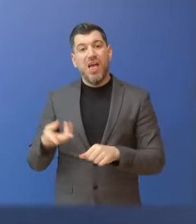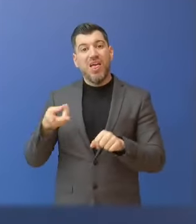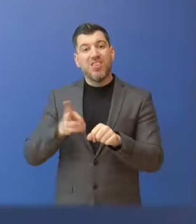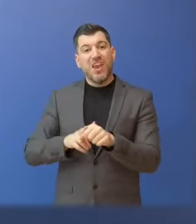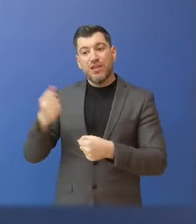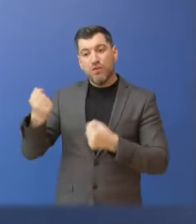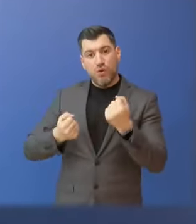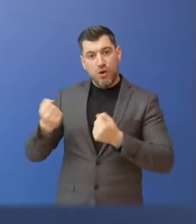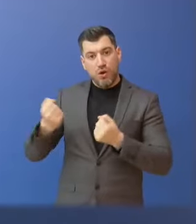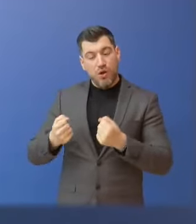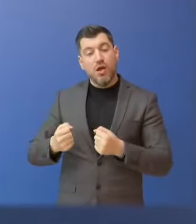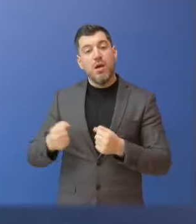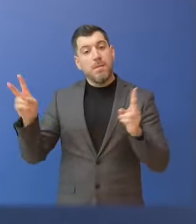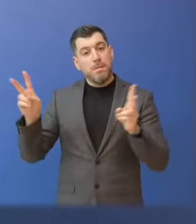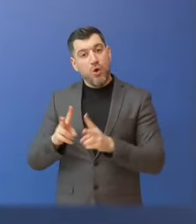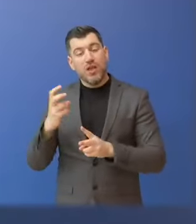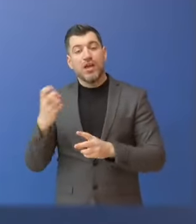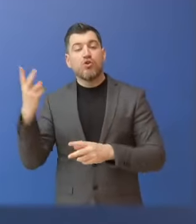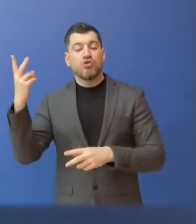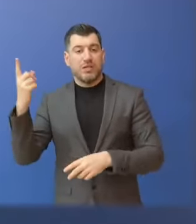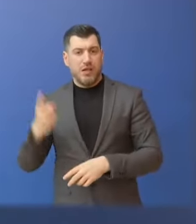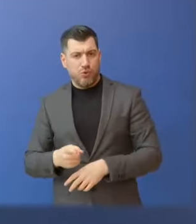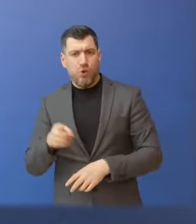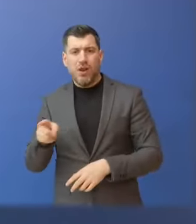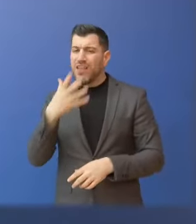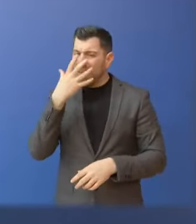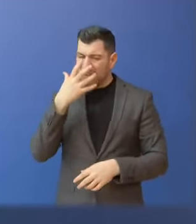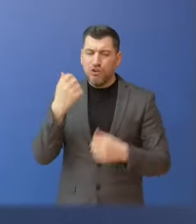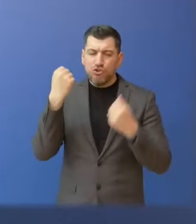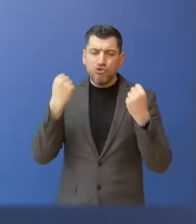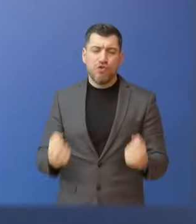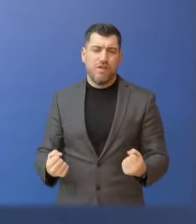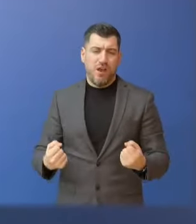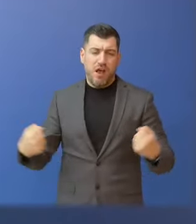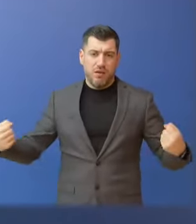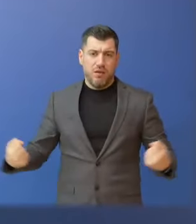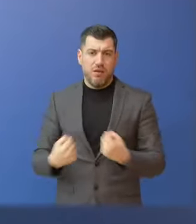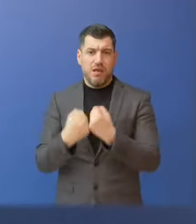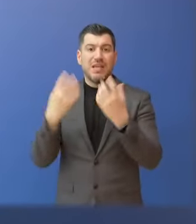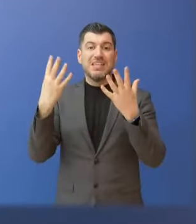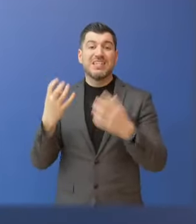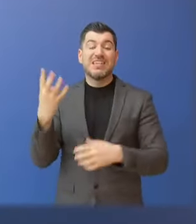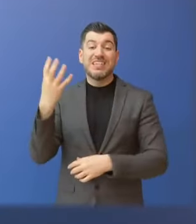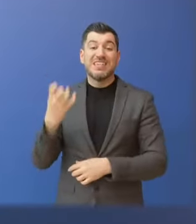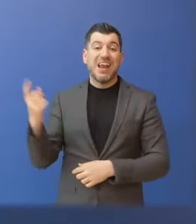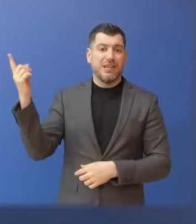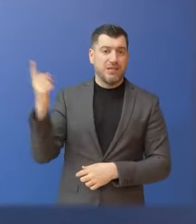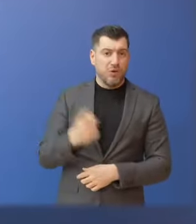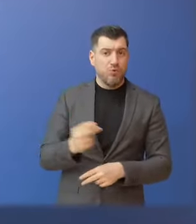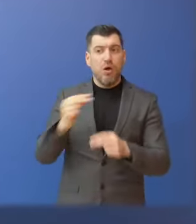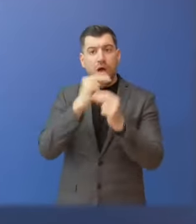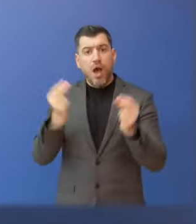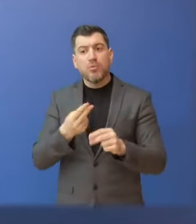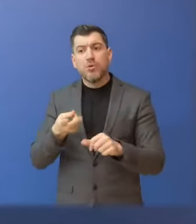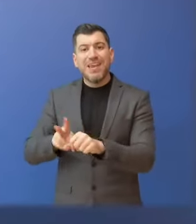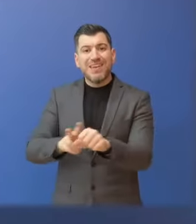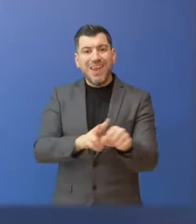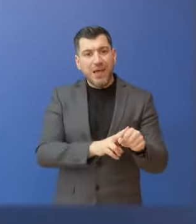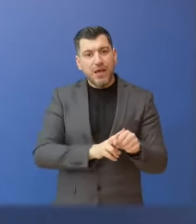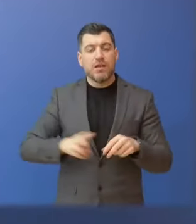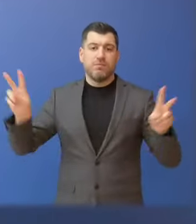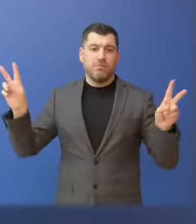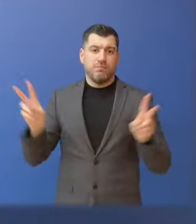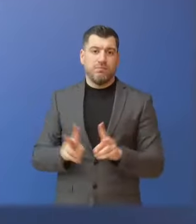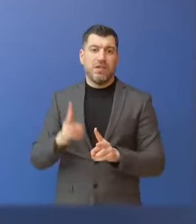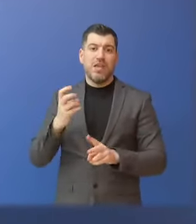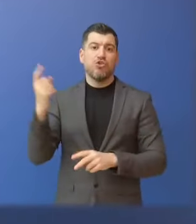20% τα σοβαρά τροχαία που προκάλεσαν δηλαδή σοβαρές βλάβες 40% με αποτέλεσμα λιγότερους νεκρούς και τραυματίες